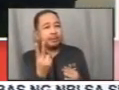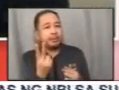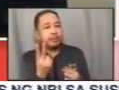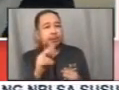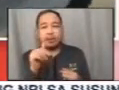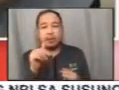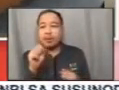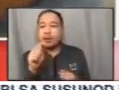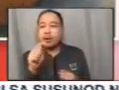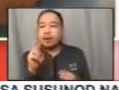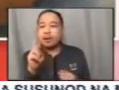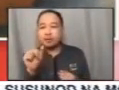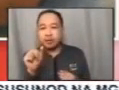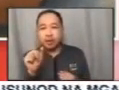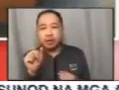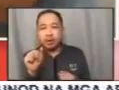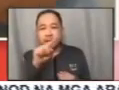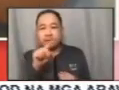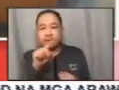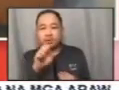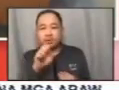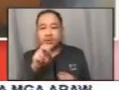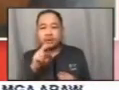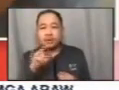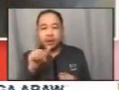merong special treatment para sa storage